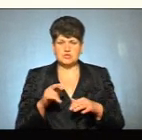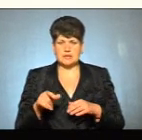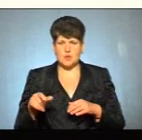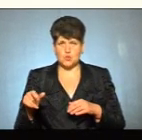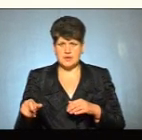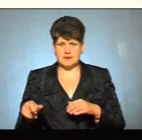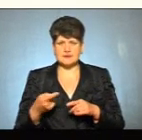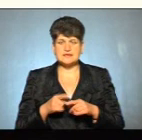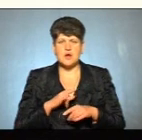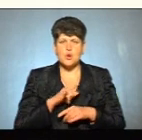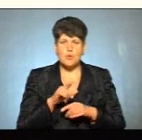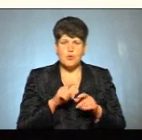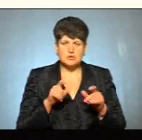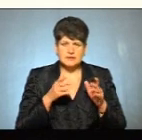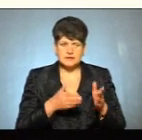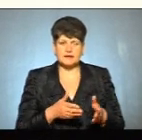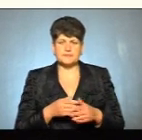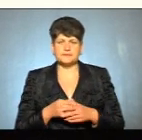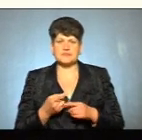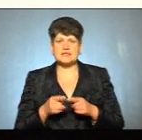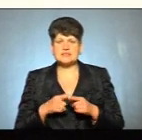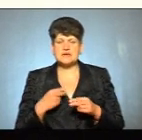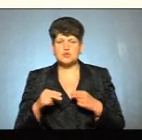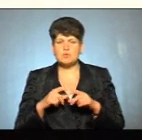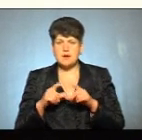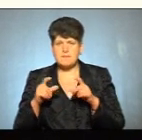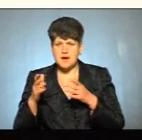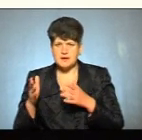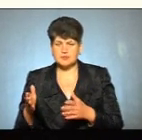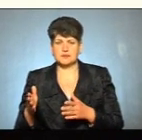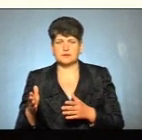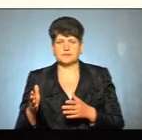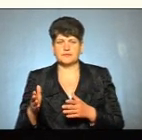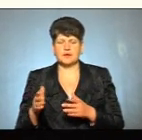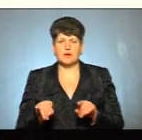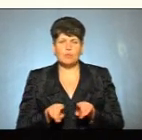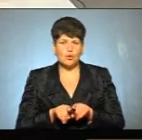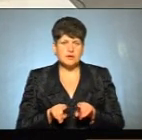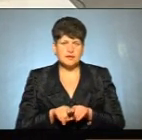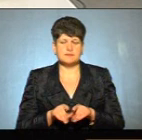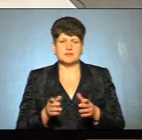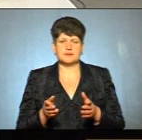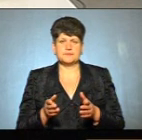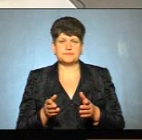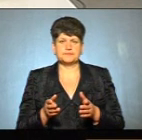Це аеропорти, це супермаркети і подібні,